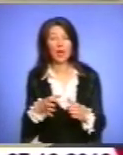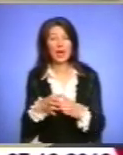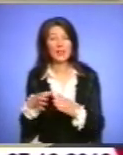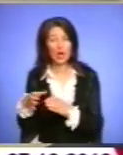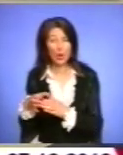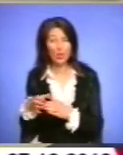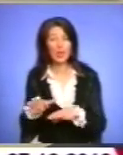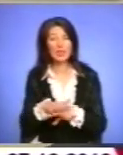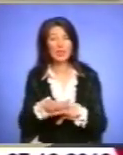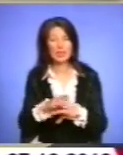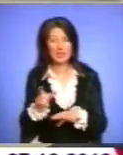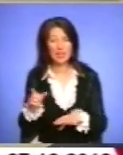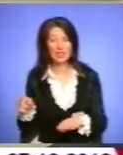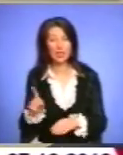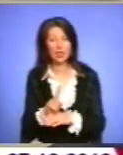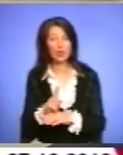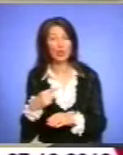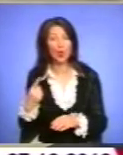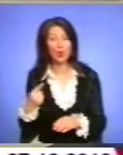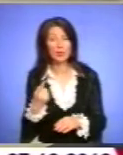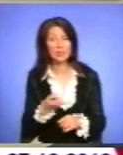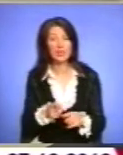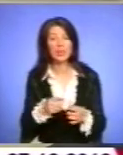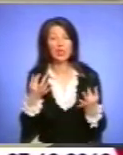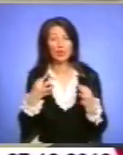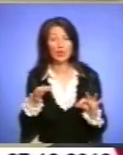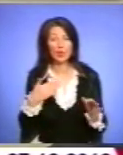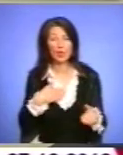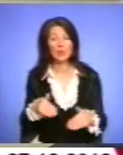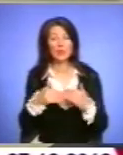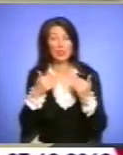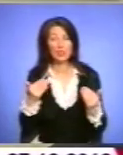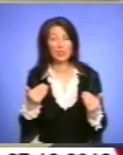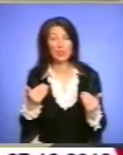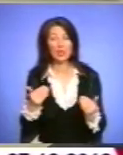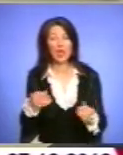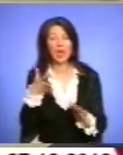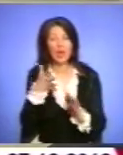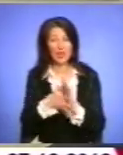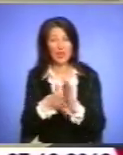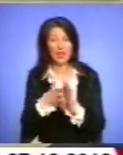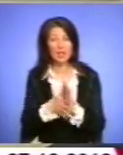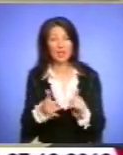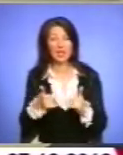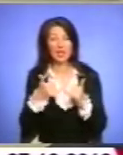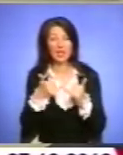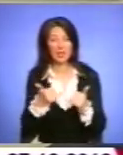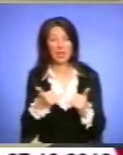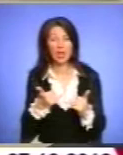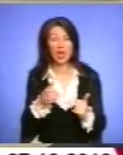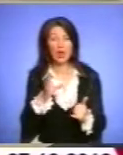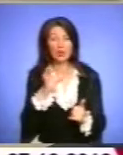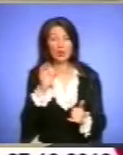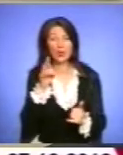категорії населення Тернопільської області, який дозволить нам збільшити суттєво видатки на соціальні